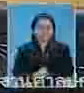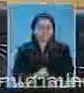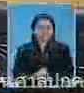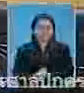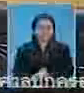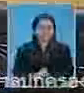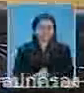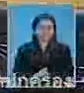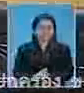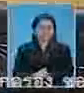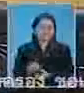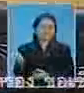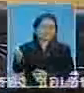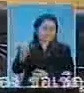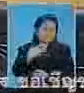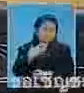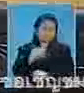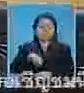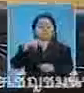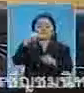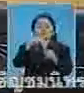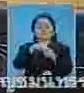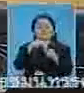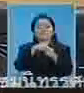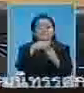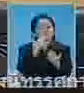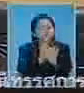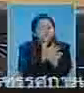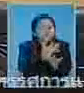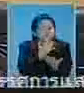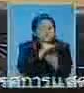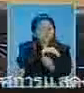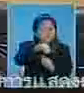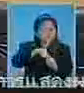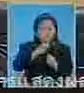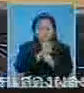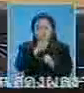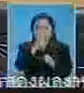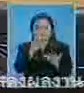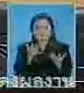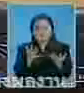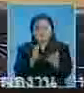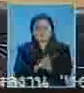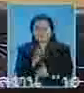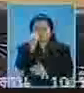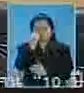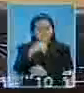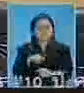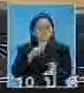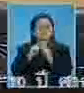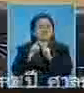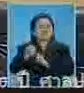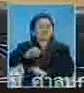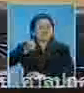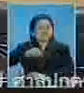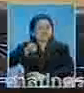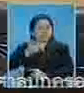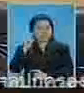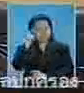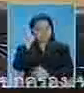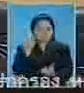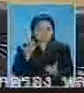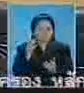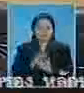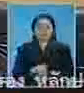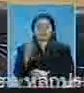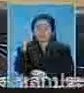ารัฐบาลนี้ถังแตกแน่นอนผมก็ไม่ทราบว่าทำไมท่านเปิดประเด็นนี้อีกนะครับเมื่อว